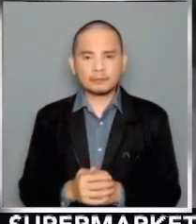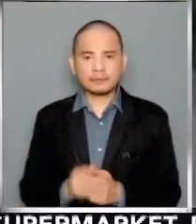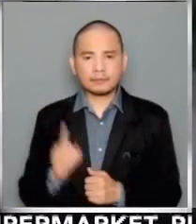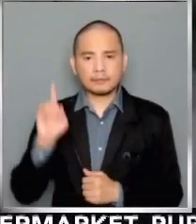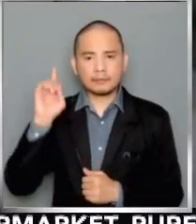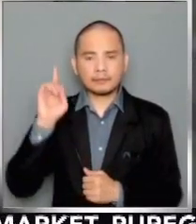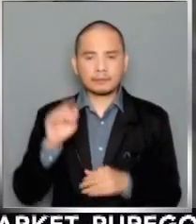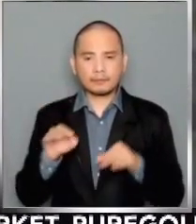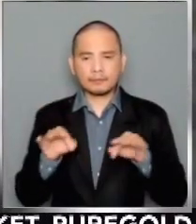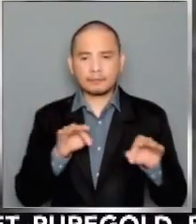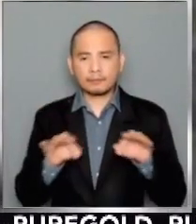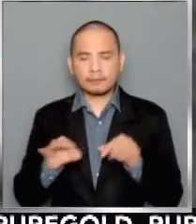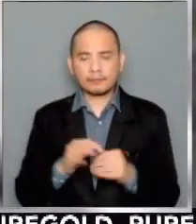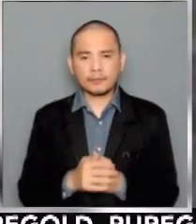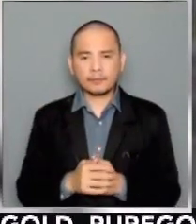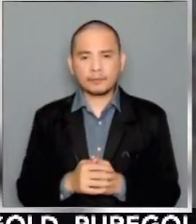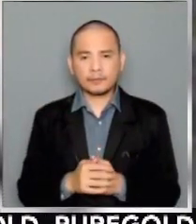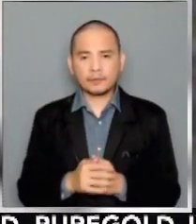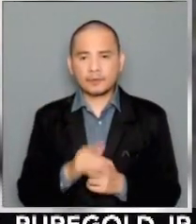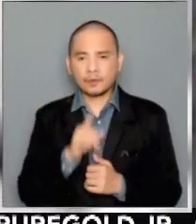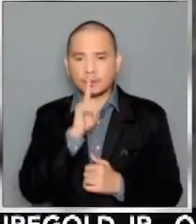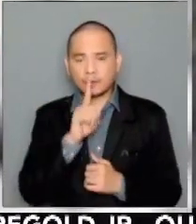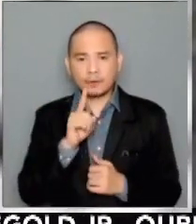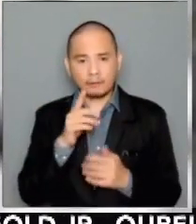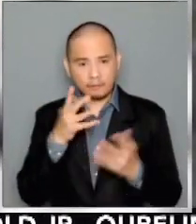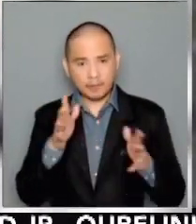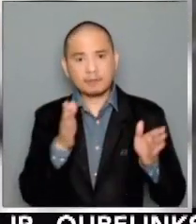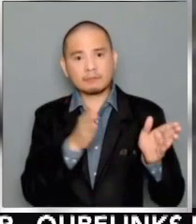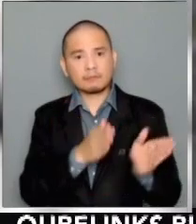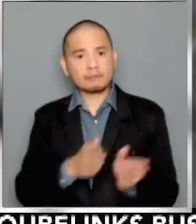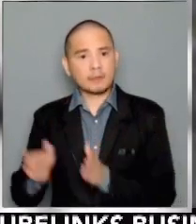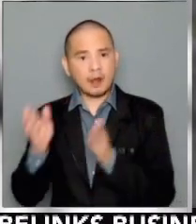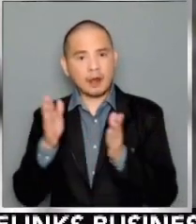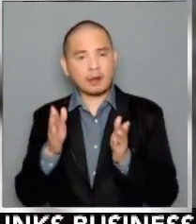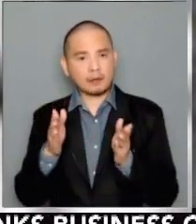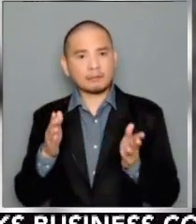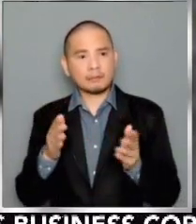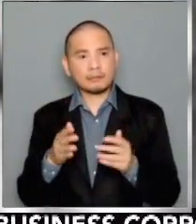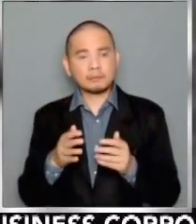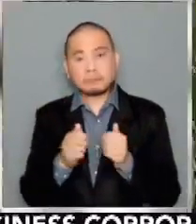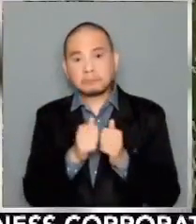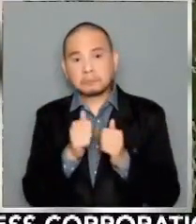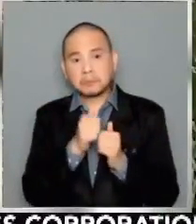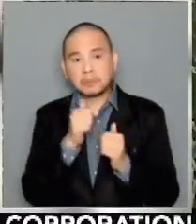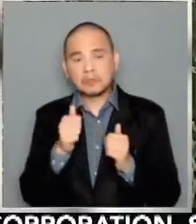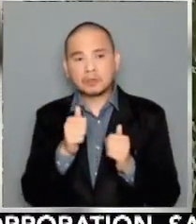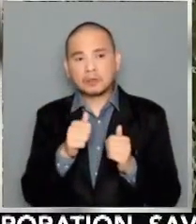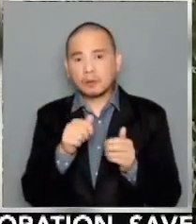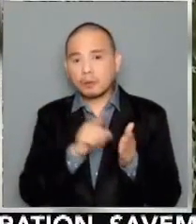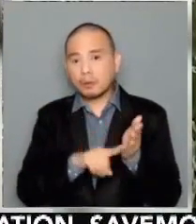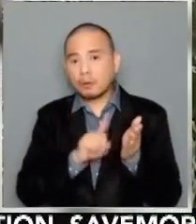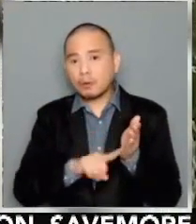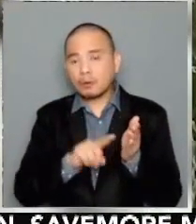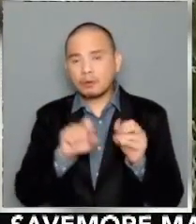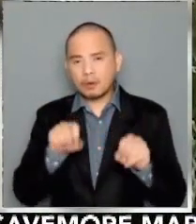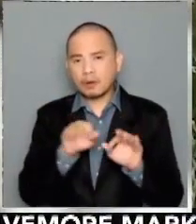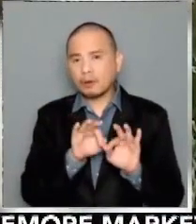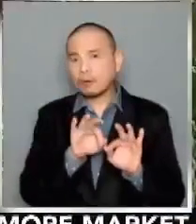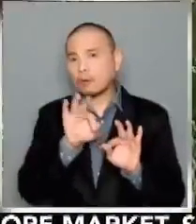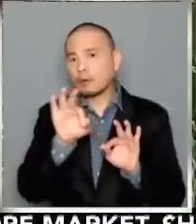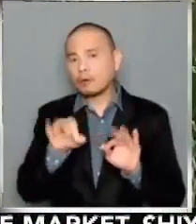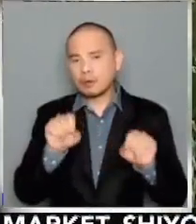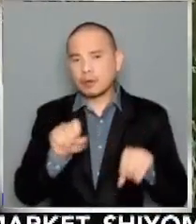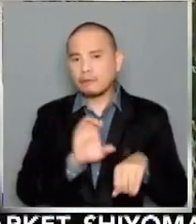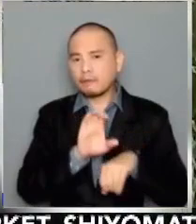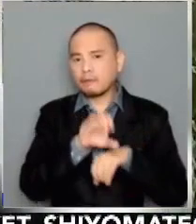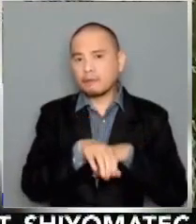Kung nakasanayan ng kultura na pwede magdahan-dahan sa imbestigasyon ng kaso. Dagdag problema pa ang records daw